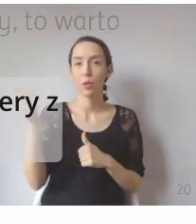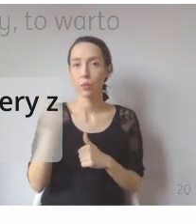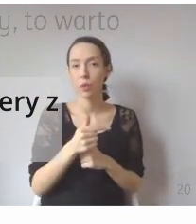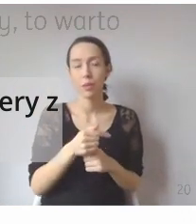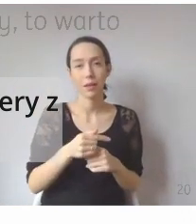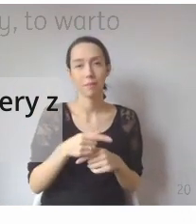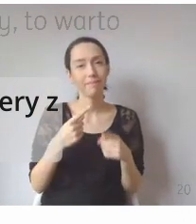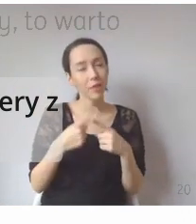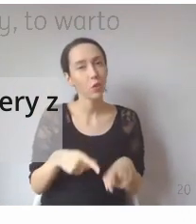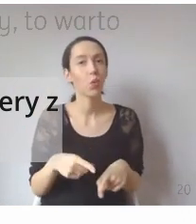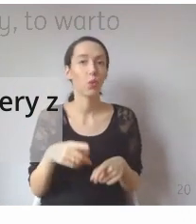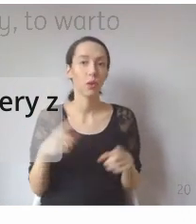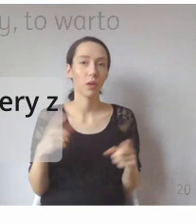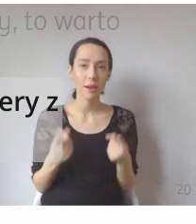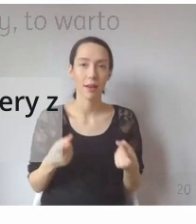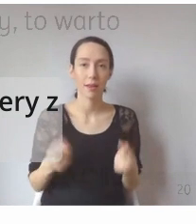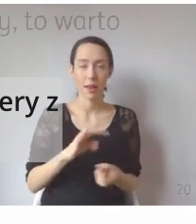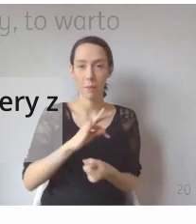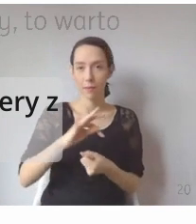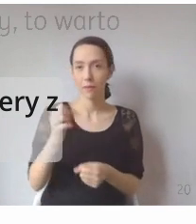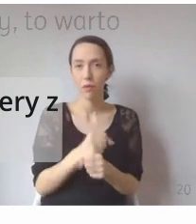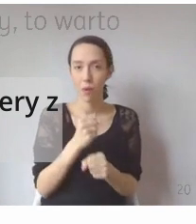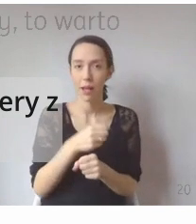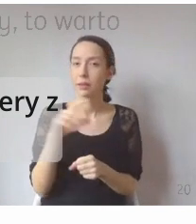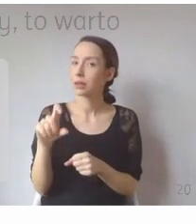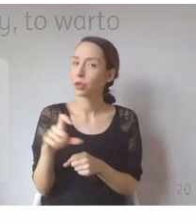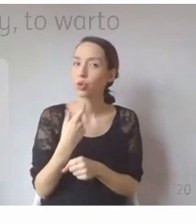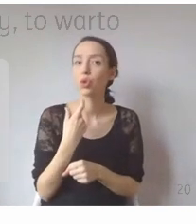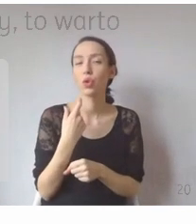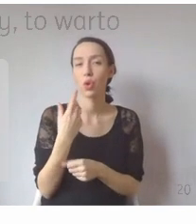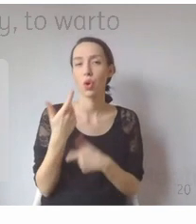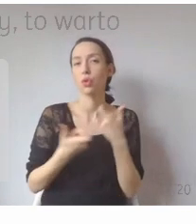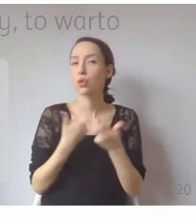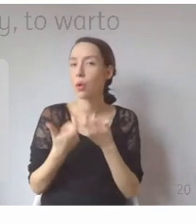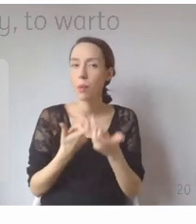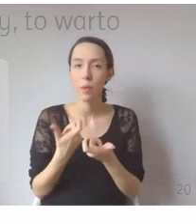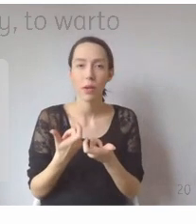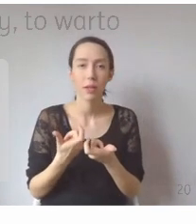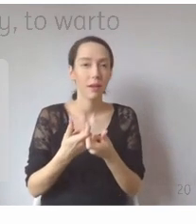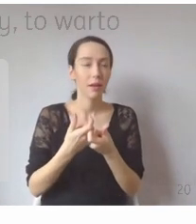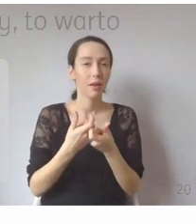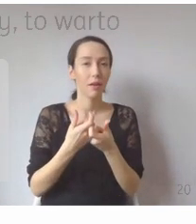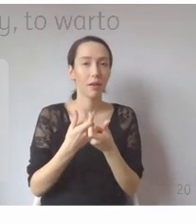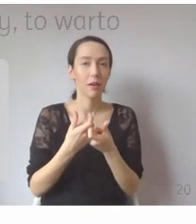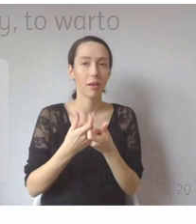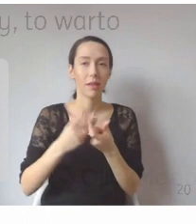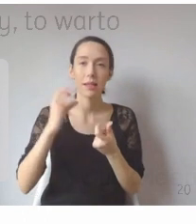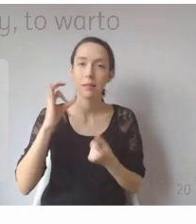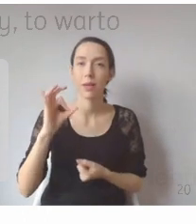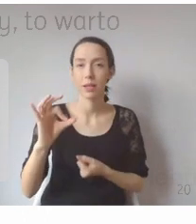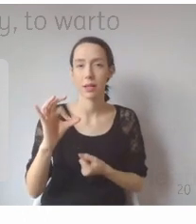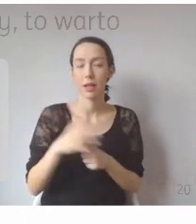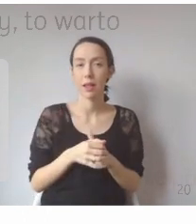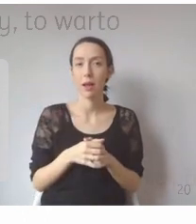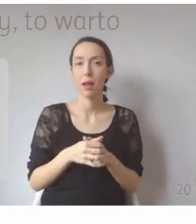reklama Twojej kariery z podkreśleniem osiągnięć. Czyli i też jest taki trend ostatnio, że żeby treść była